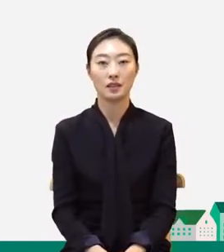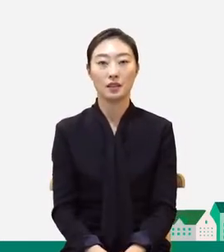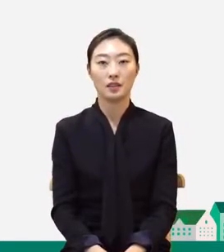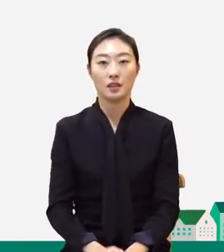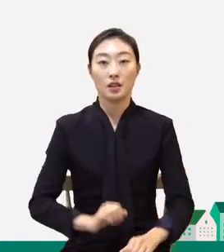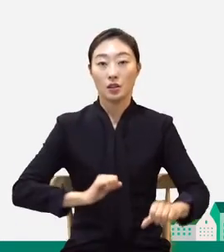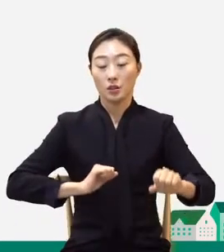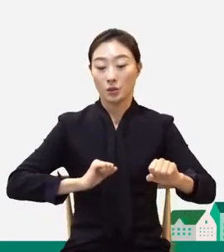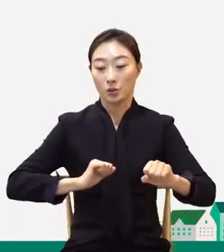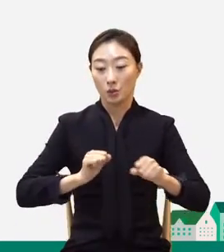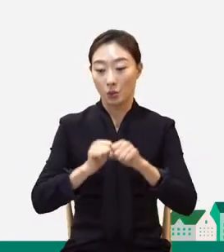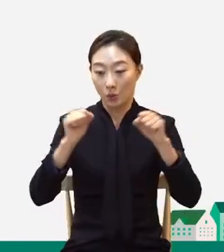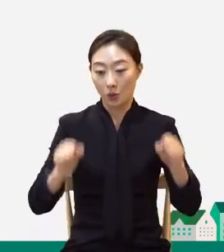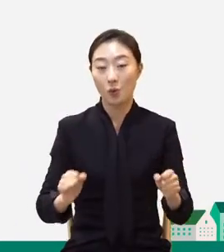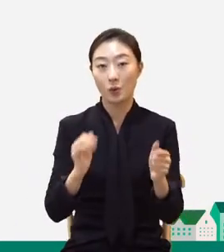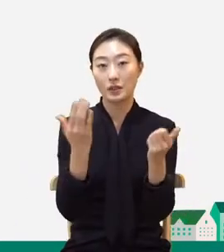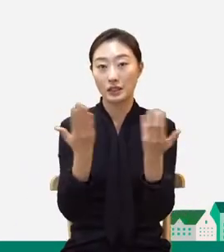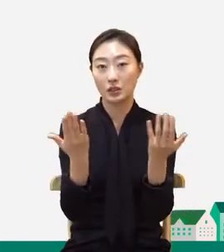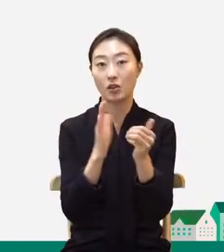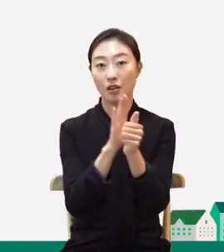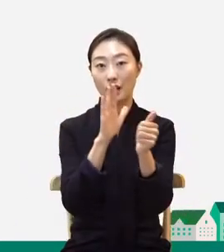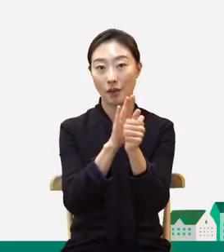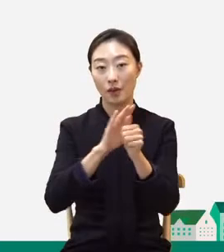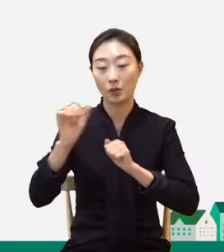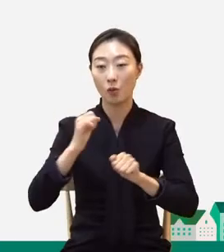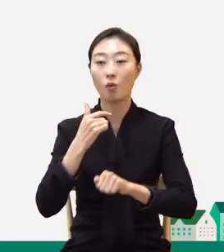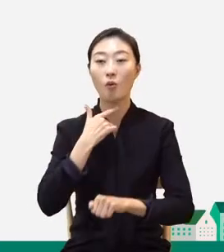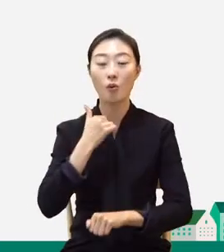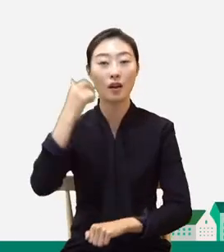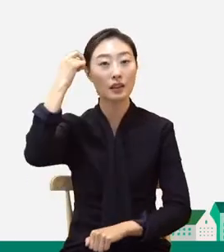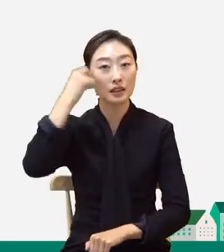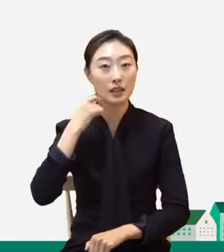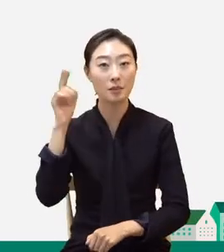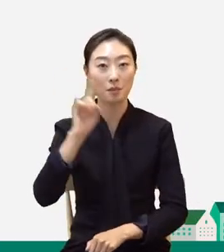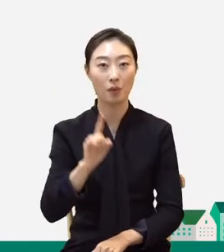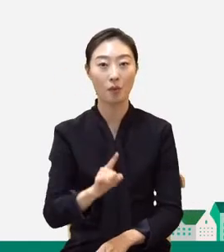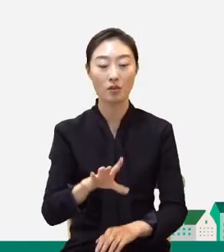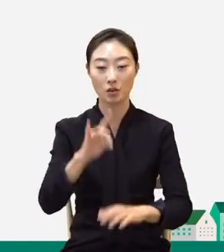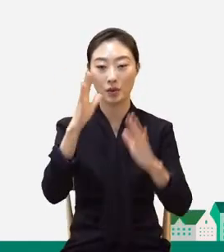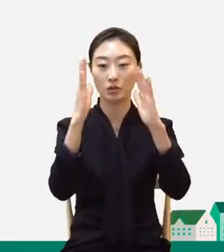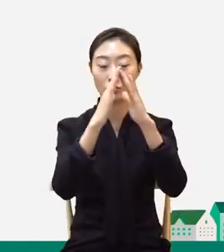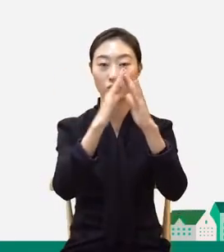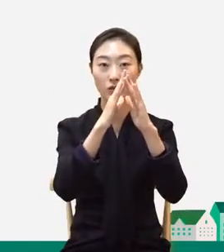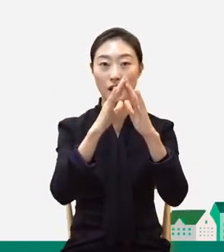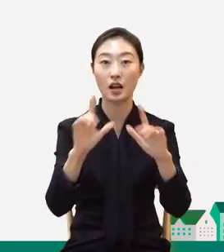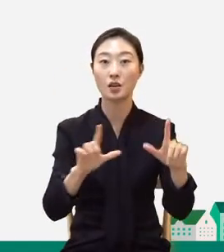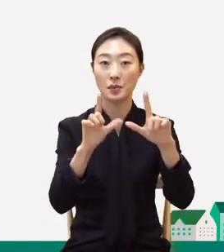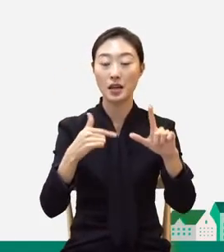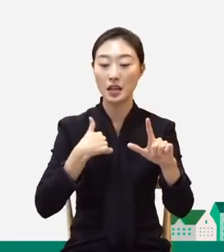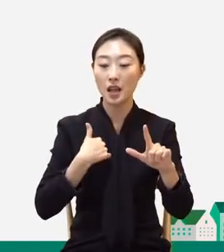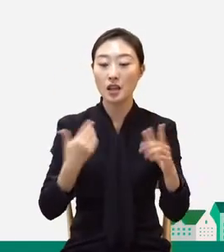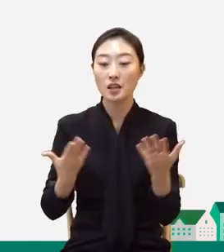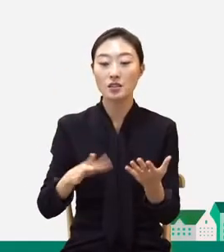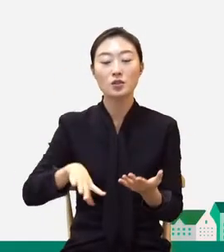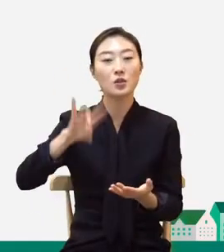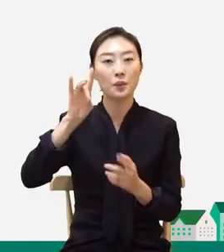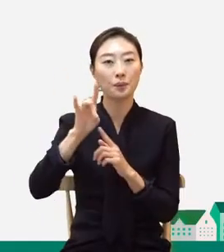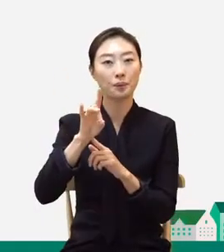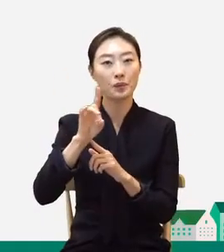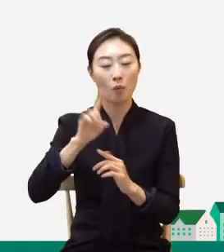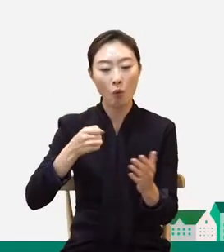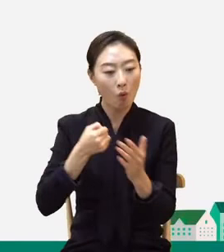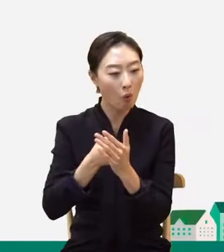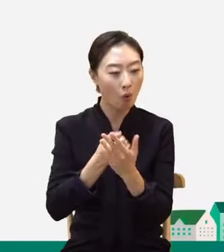동료지원과 활동을 하면서 느낀 점을 조금 말씀드리면 처음엔 주택에서 근무하는 동료지원가가 제가 처음이다 보니 정해진 부분도